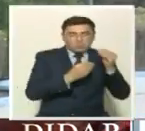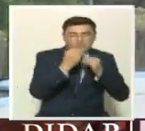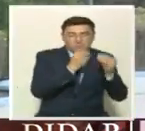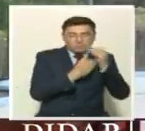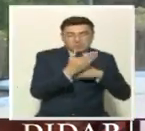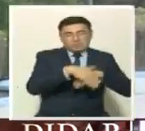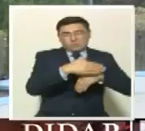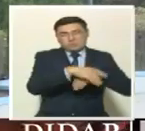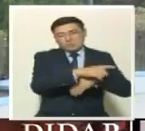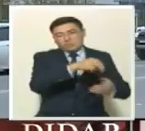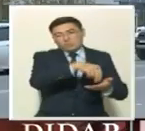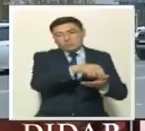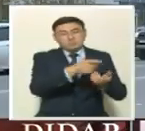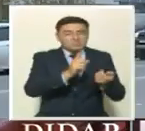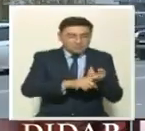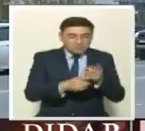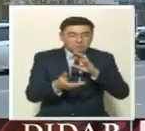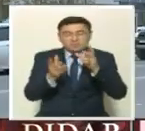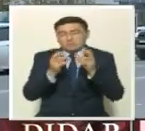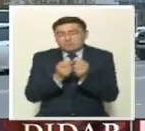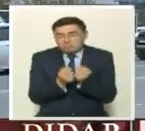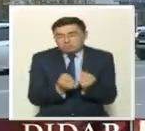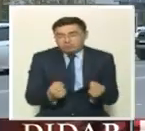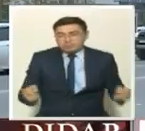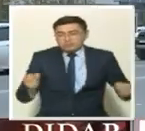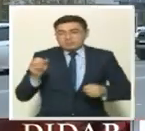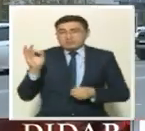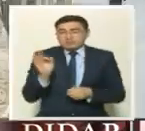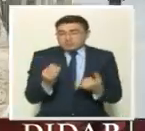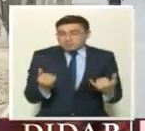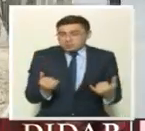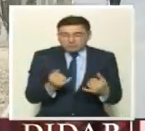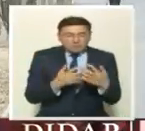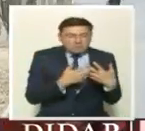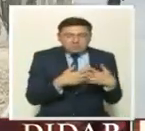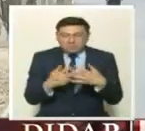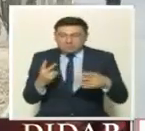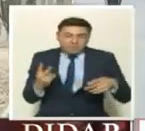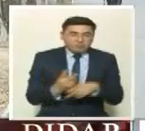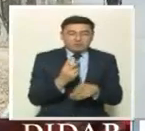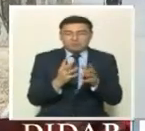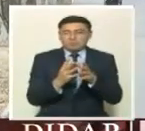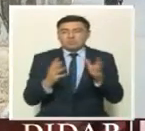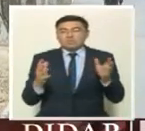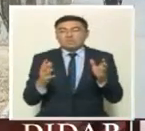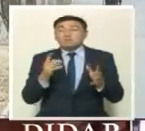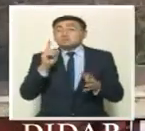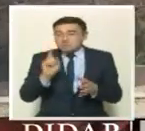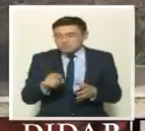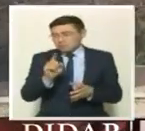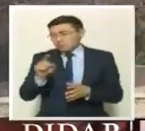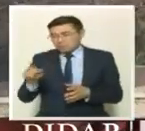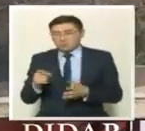жылда елімізде қант диабеті мен семіздікке шалдыққандар саны 2 есе өскен. Дәрігерлердің мәліметінше семіздіктен өлім-жітім көбейіп